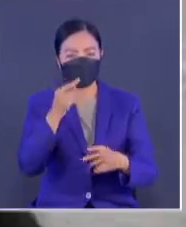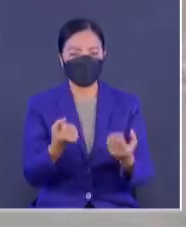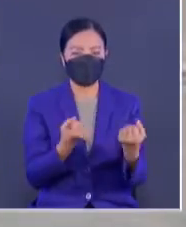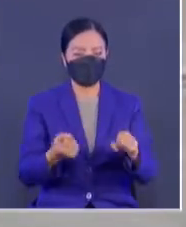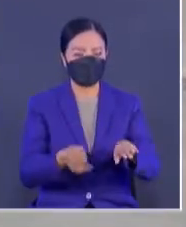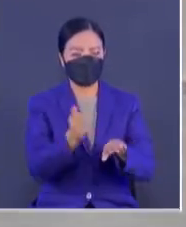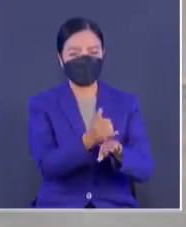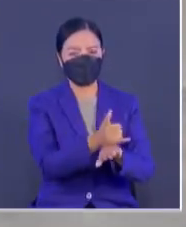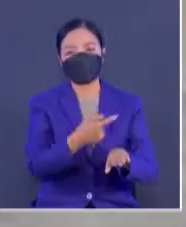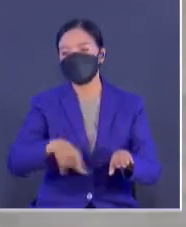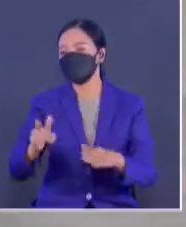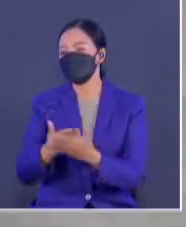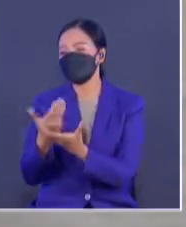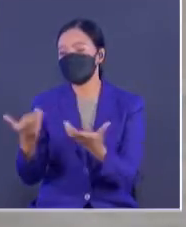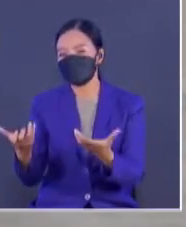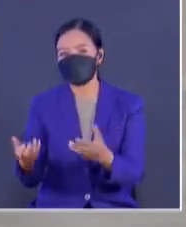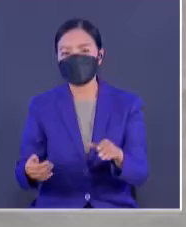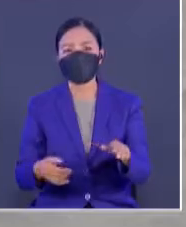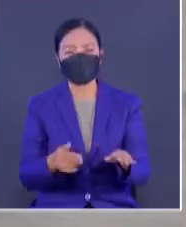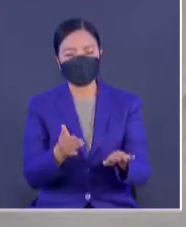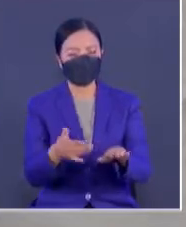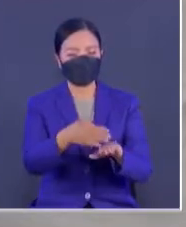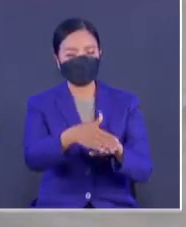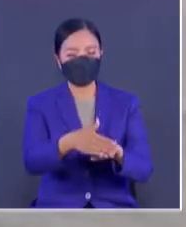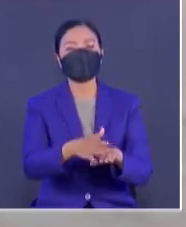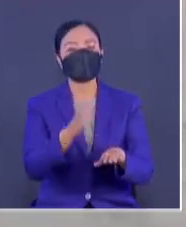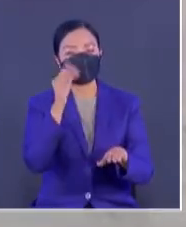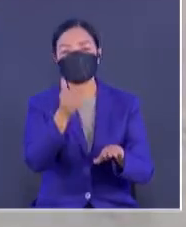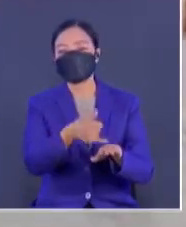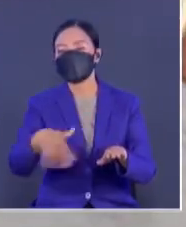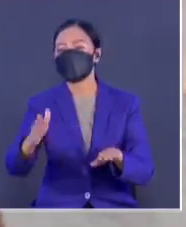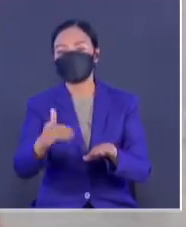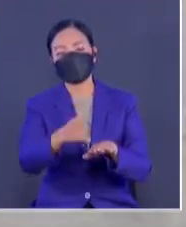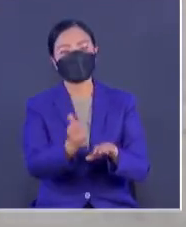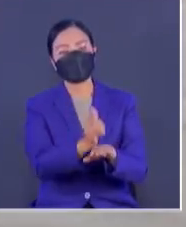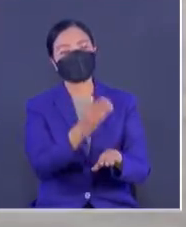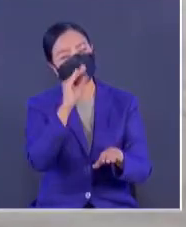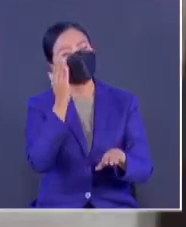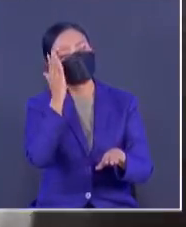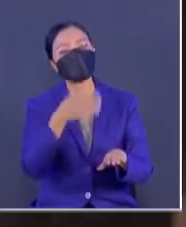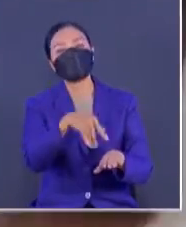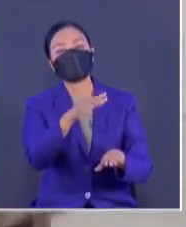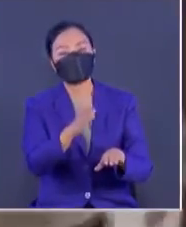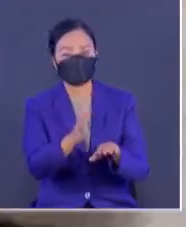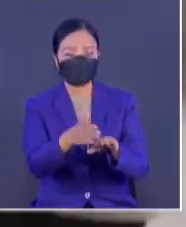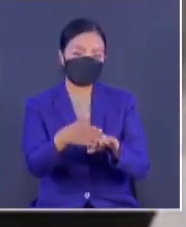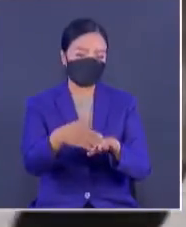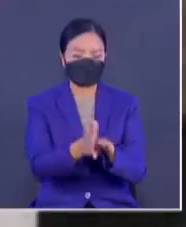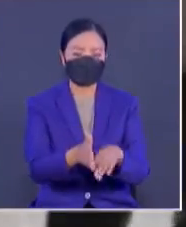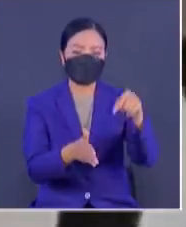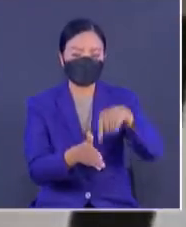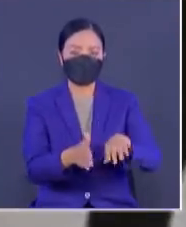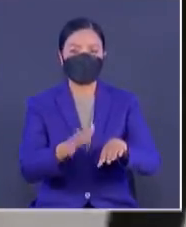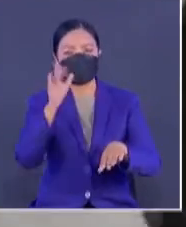ของเนี่ยครับเห็นว่าลูกง่วงนอนให้ลูกลงไปคนเดียวให้ลูกนอนในรถแล้วจากนั้นลูกก็ล็อกรถไว้พ่อกลับม